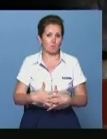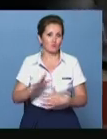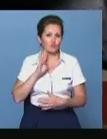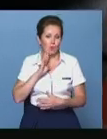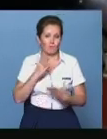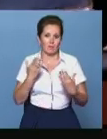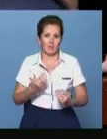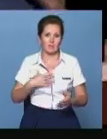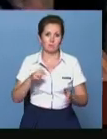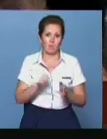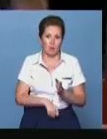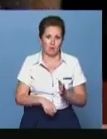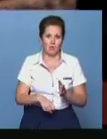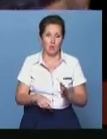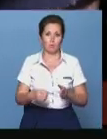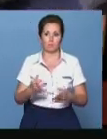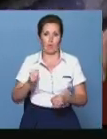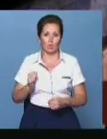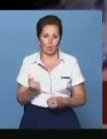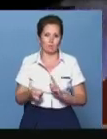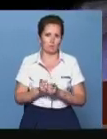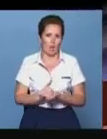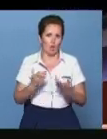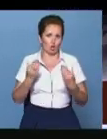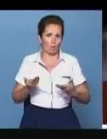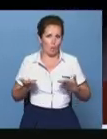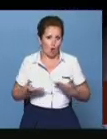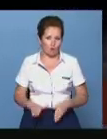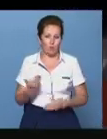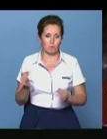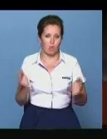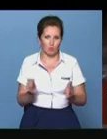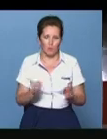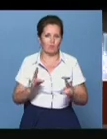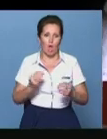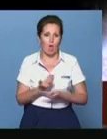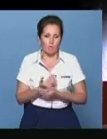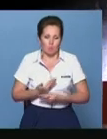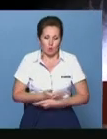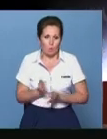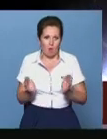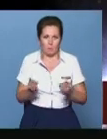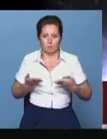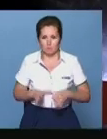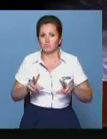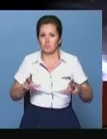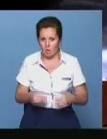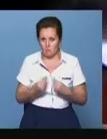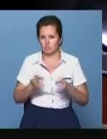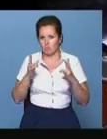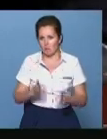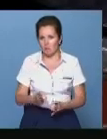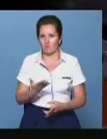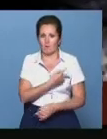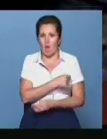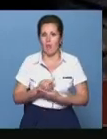смерти подруги стал днем рождения ее малыша. Врачам удалось принять роды и спасти недоношенную кроху. Сама пострадавшая сейчас в реанимации. В ГИБДД